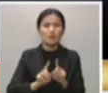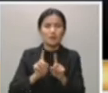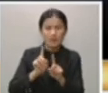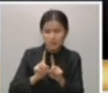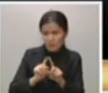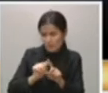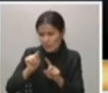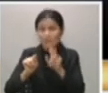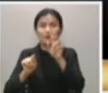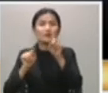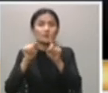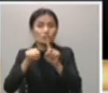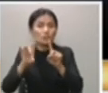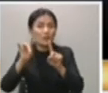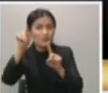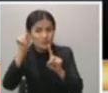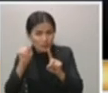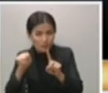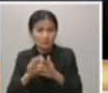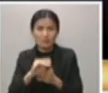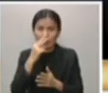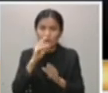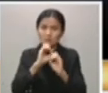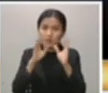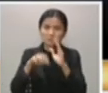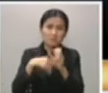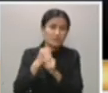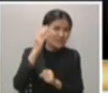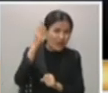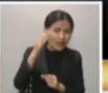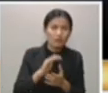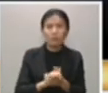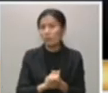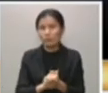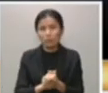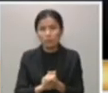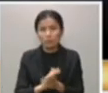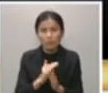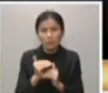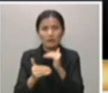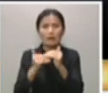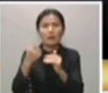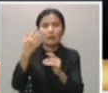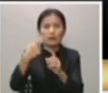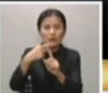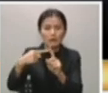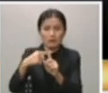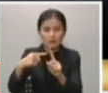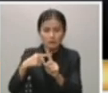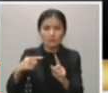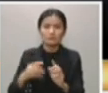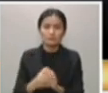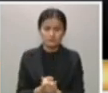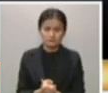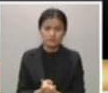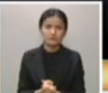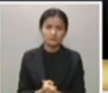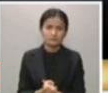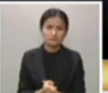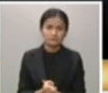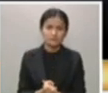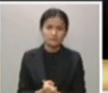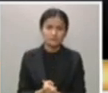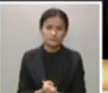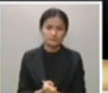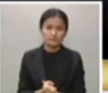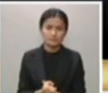1.8% อันนี้มองเห็นได้เลยว่าปีหน้านี่จะโตเพียงครึ่งหนึ่งของศักยภาพที่ประเทศเคยมี